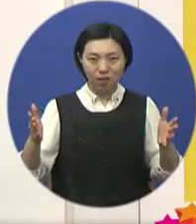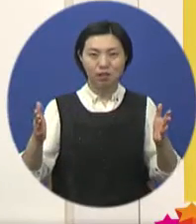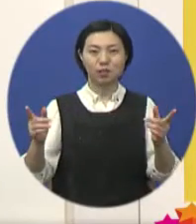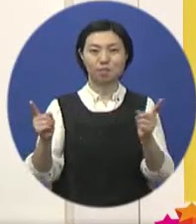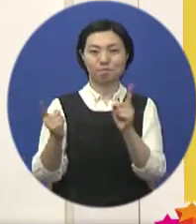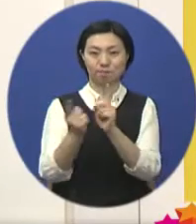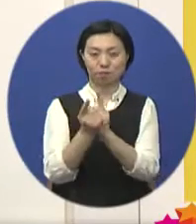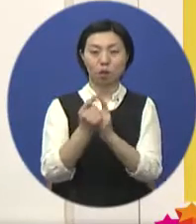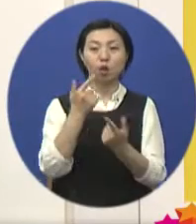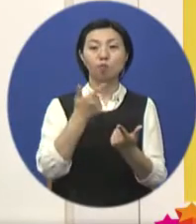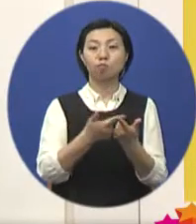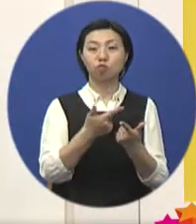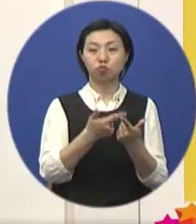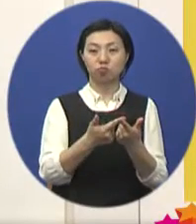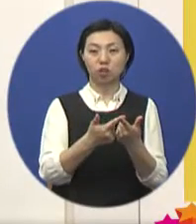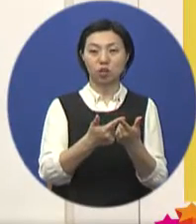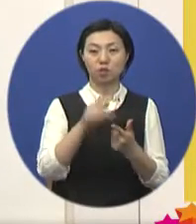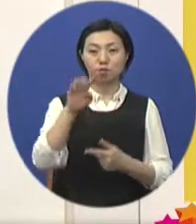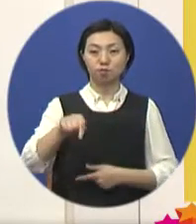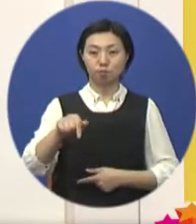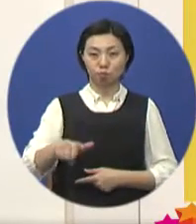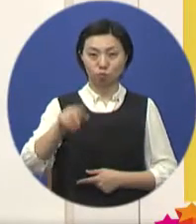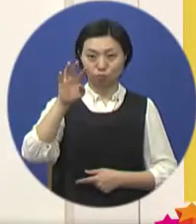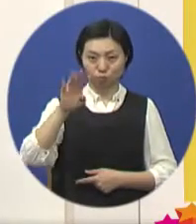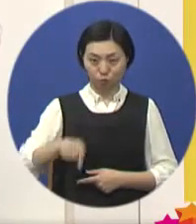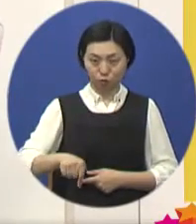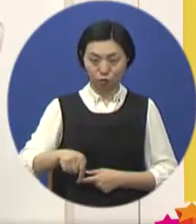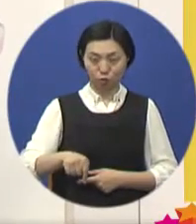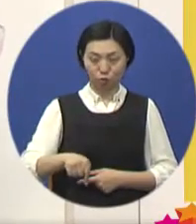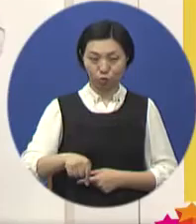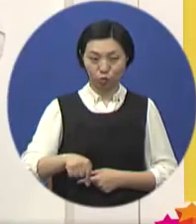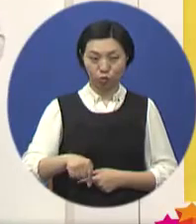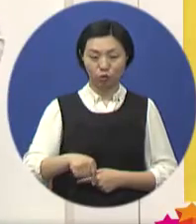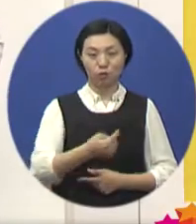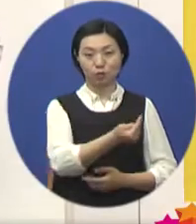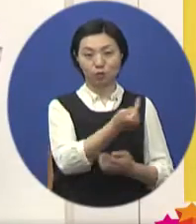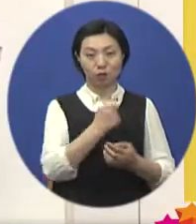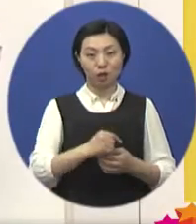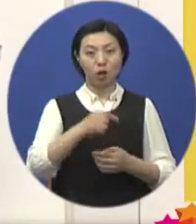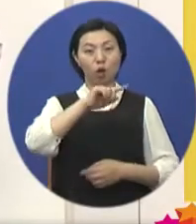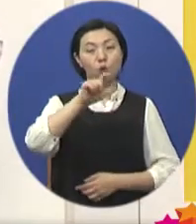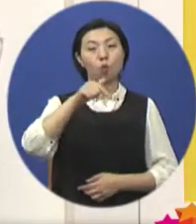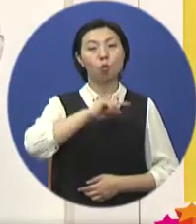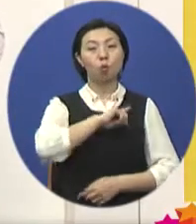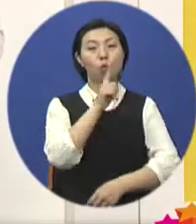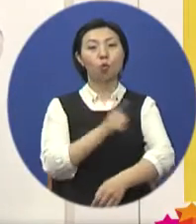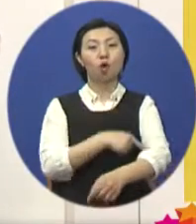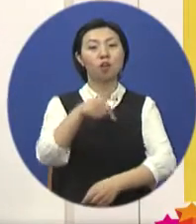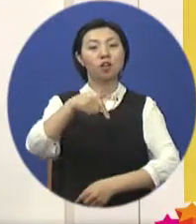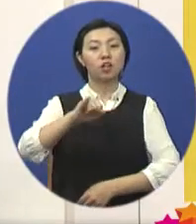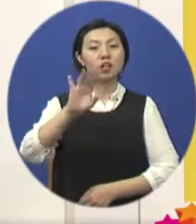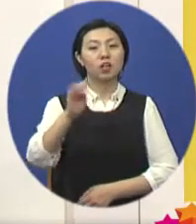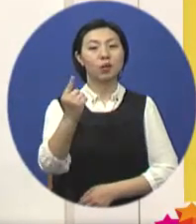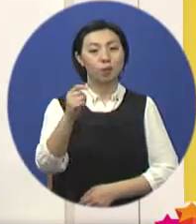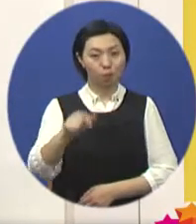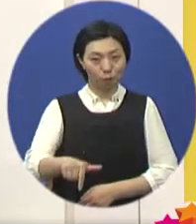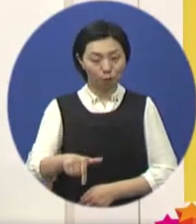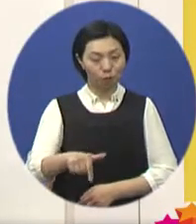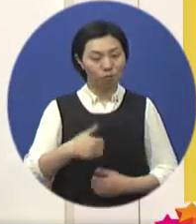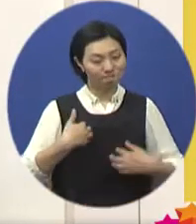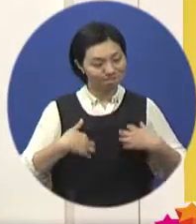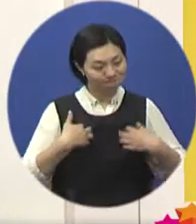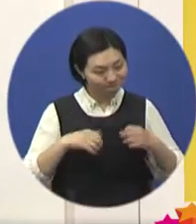반갑게 북구에서 오셨습니다. 네. 권기복 우리 아버님 안녕하세요. 어서 오십시오. 안녕하세요. 봄이